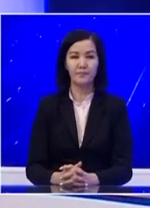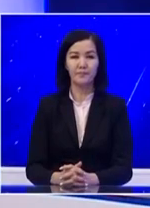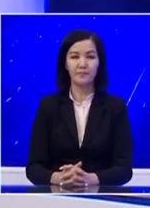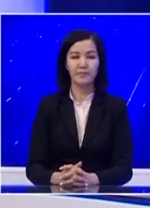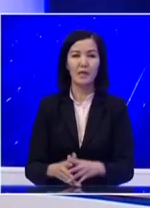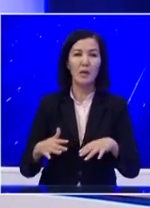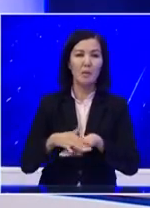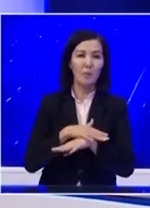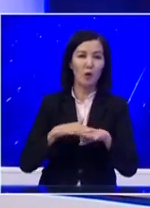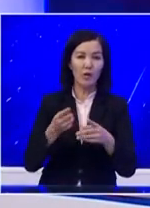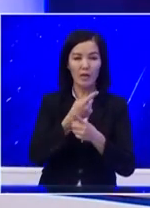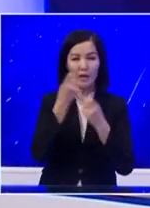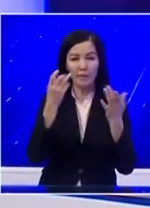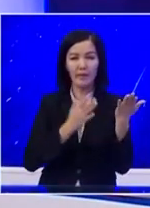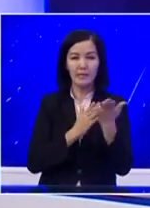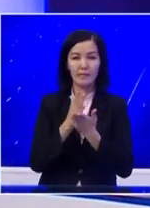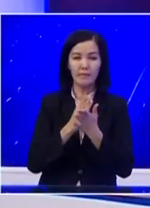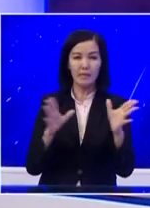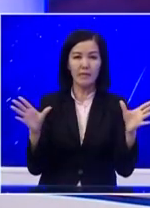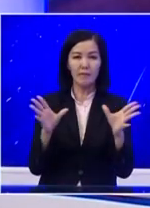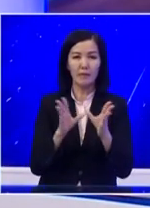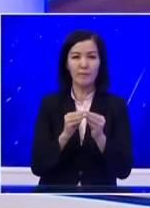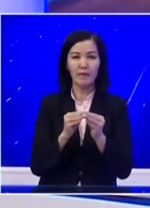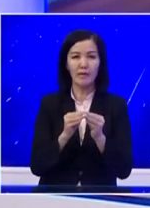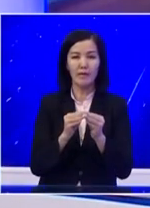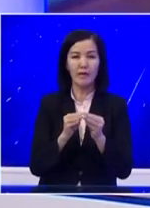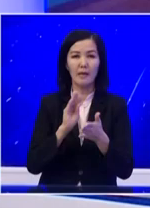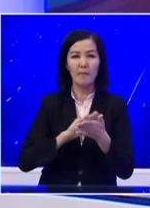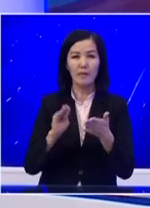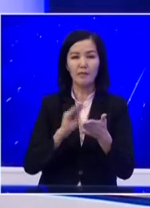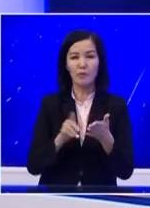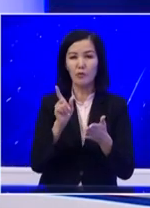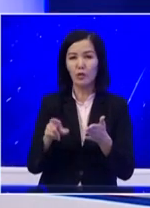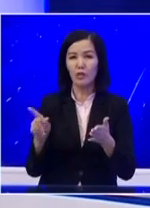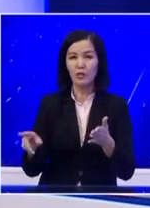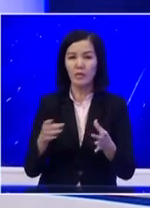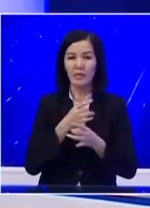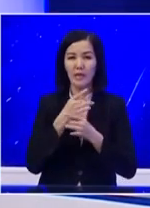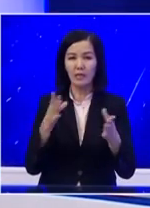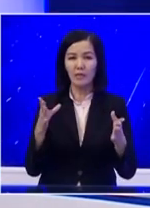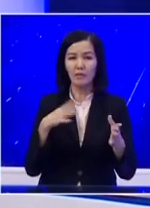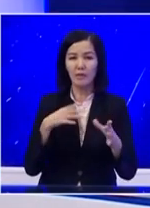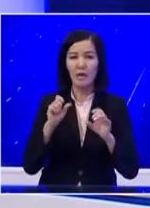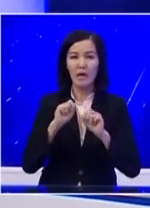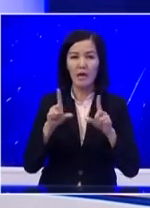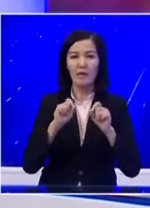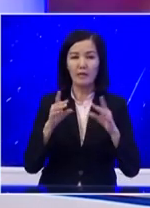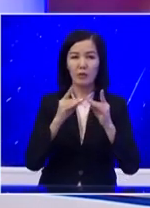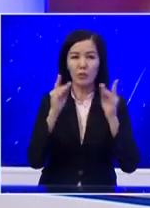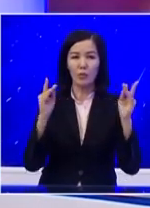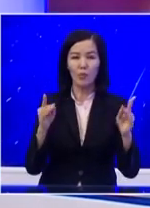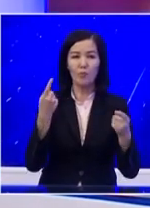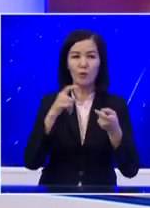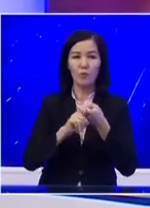Бақ қызметкерлері күнін журналистер қауымымен қатар баспасөз хатшыларда атап өтеді. Билік пен бұқараға алтын көпір орнатып, халықтың